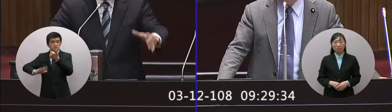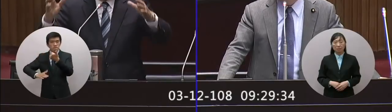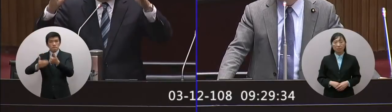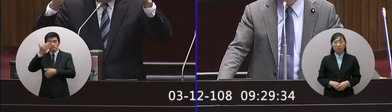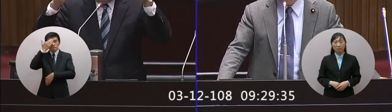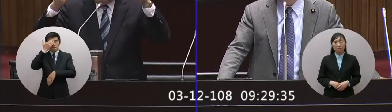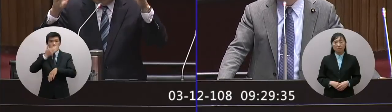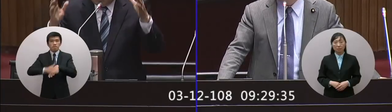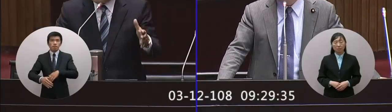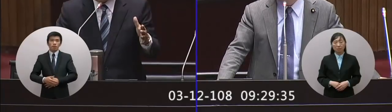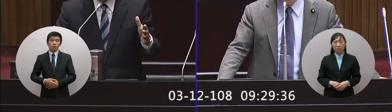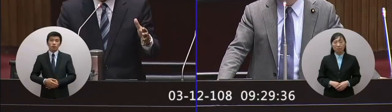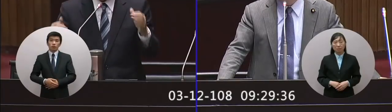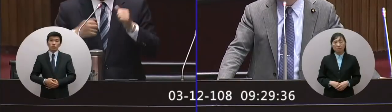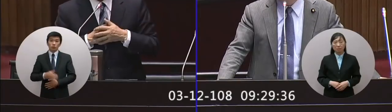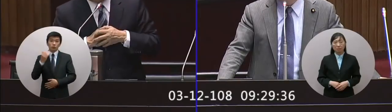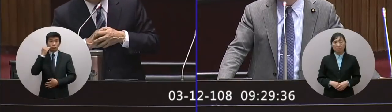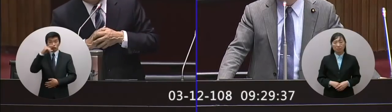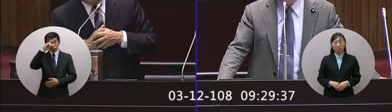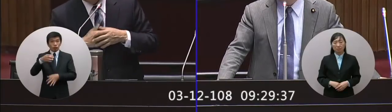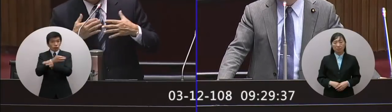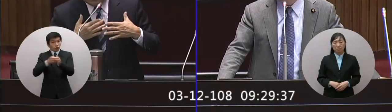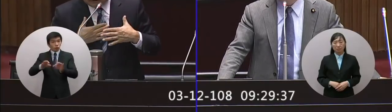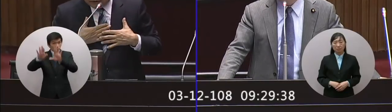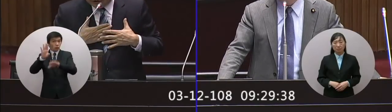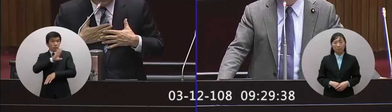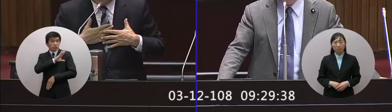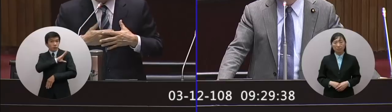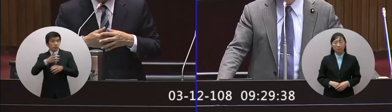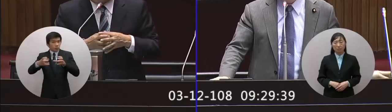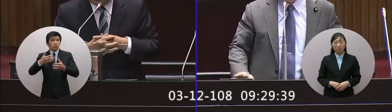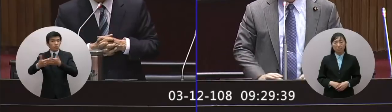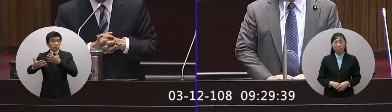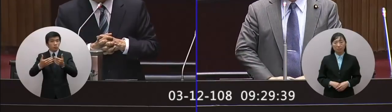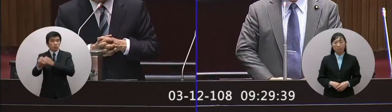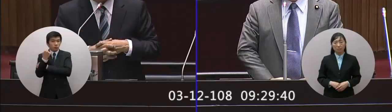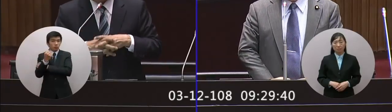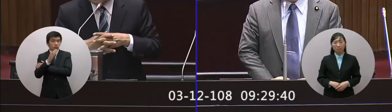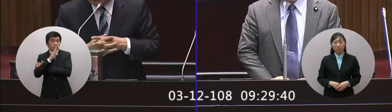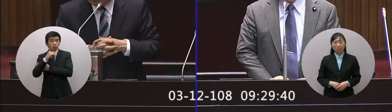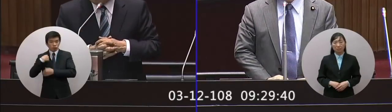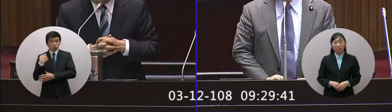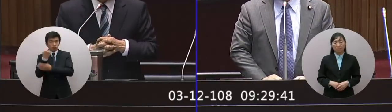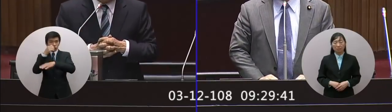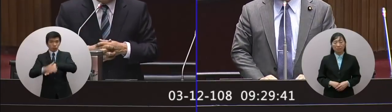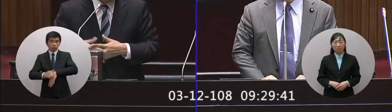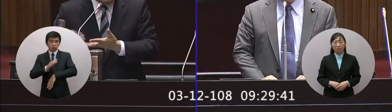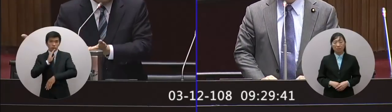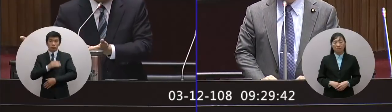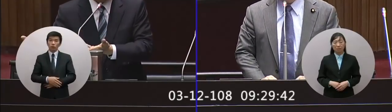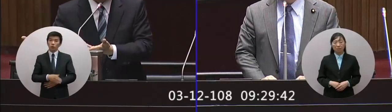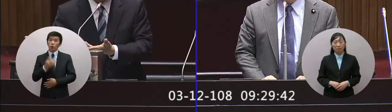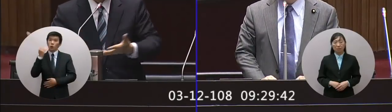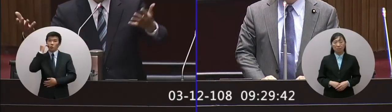以拼经济大家一起来努力，行政院绝对支持。那如果有好的法